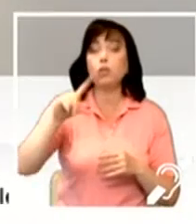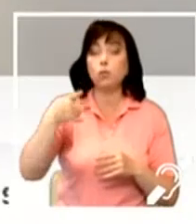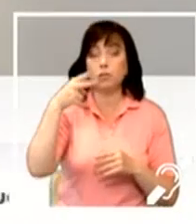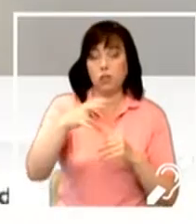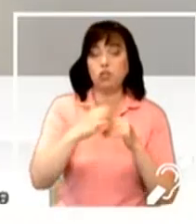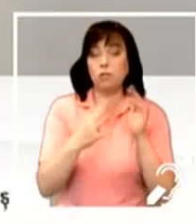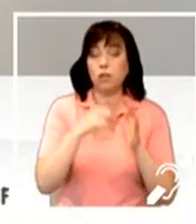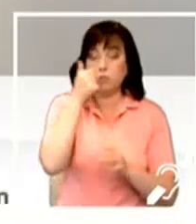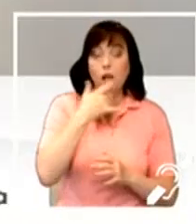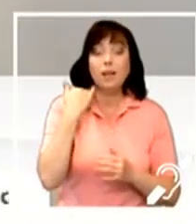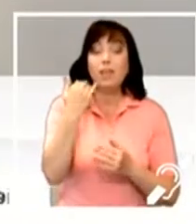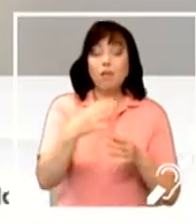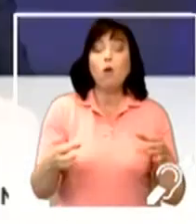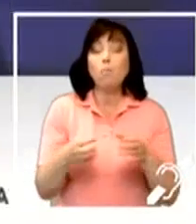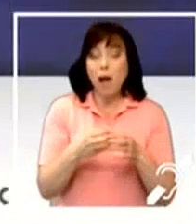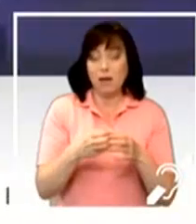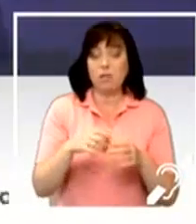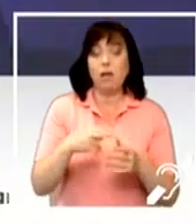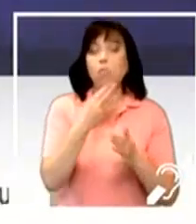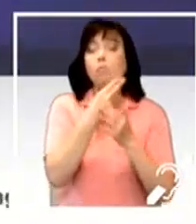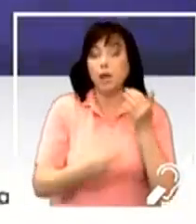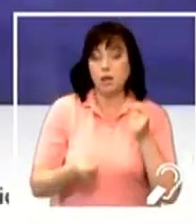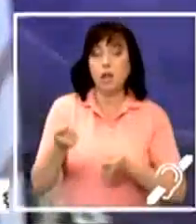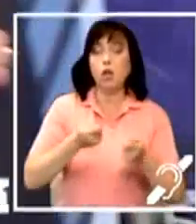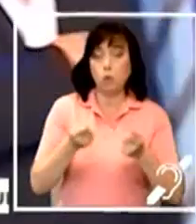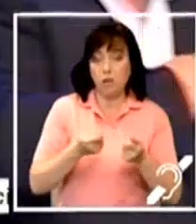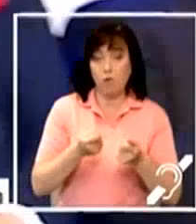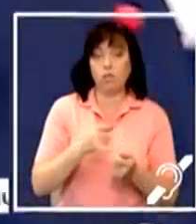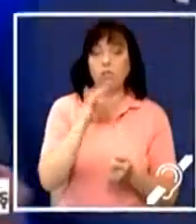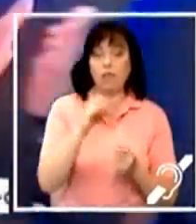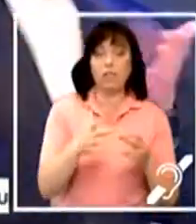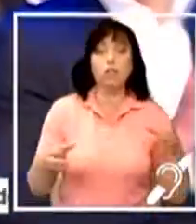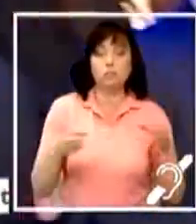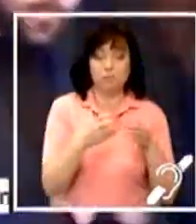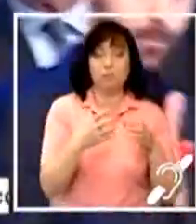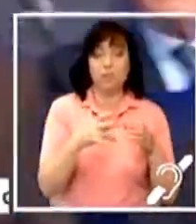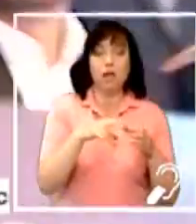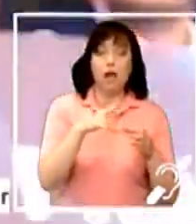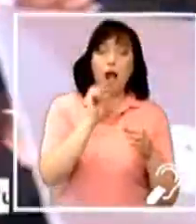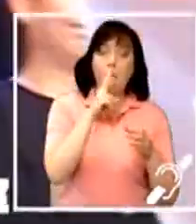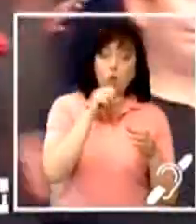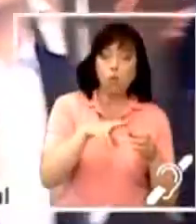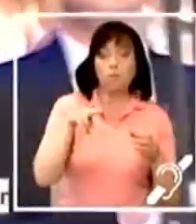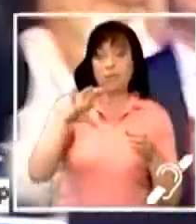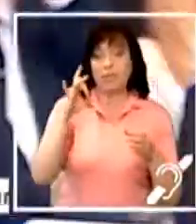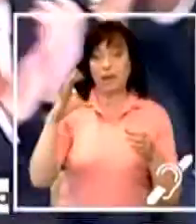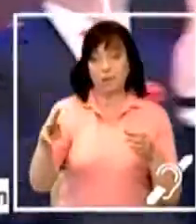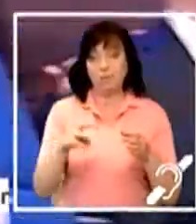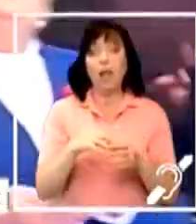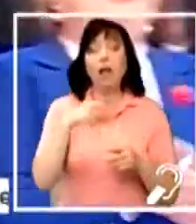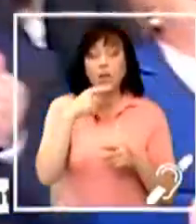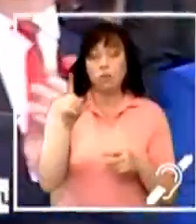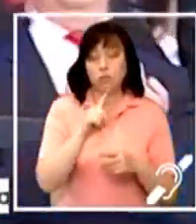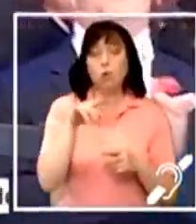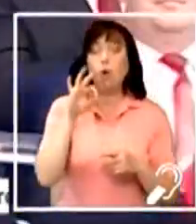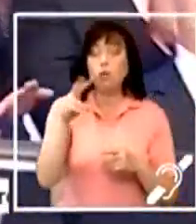ce partidul pe care îl conducea PDM a cedat guvernarea coaliției formate din Blocul Acum și PSRM. Ultimele informații ar arăta că Plahotniuc